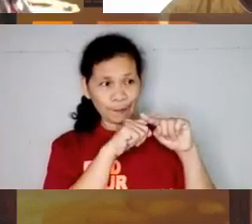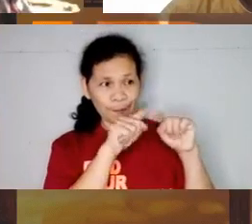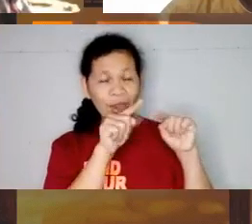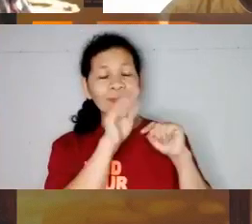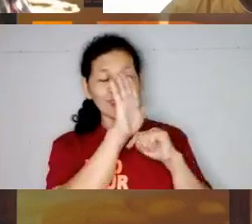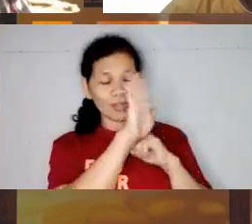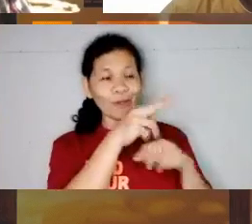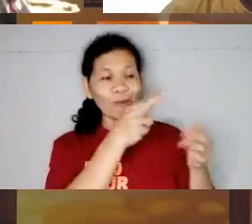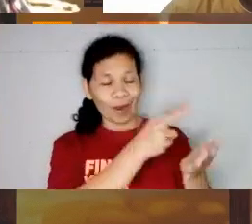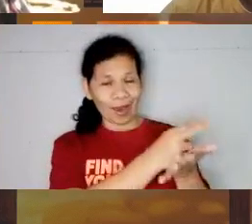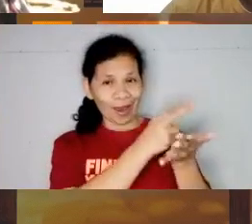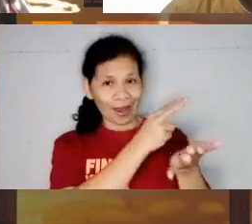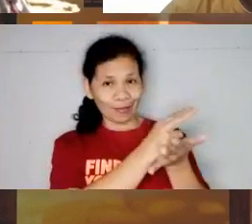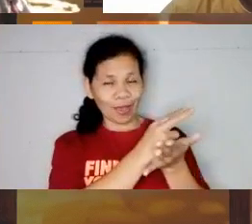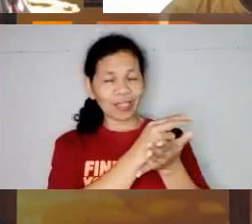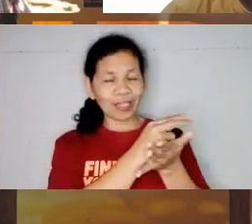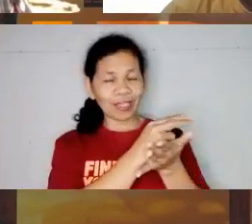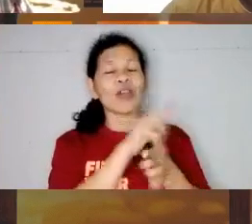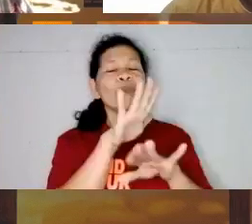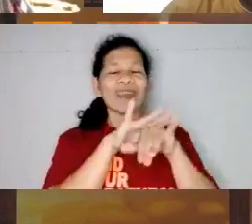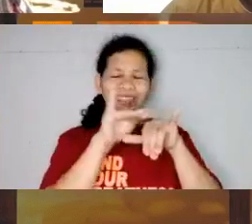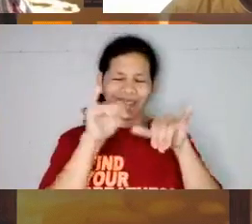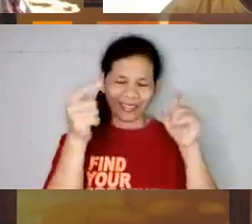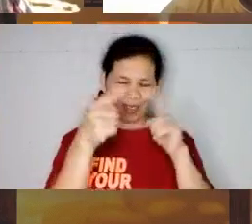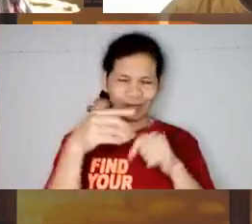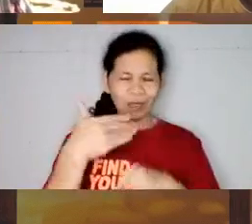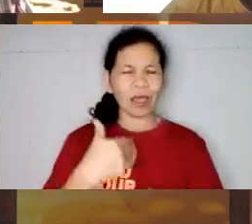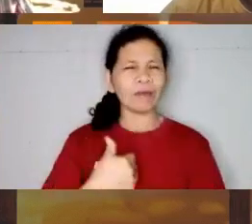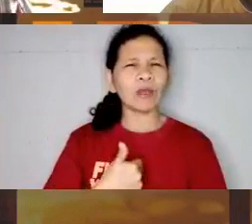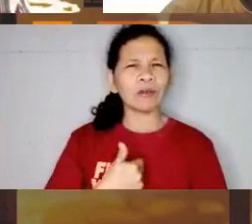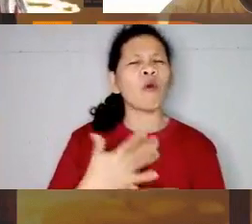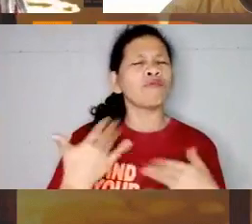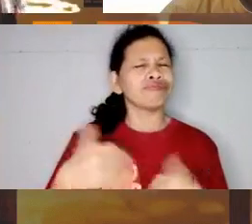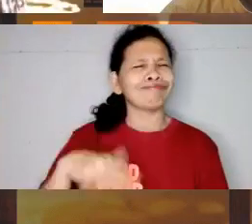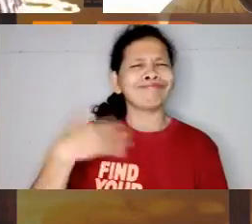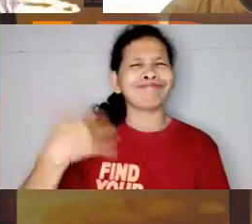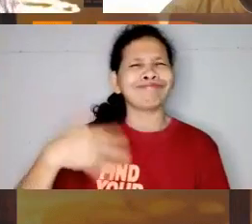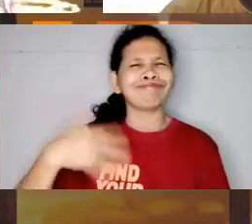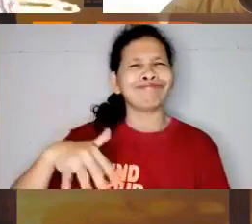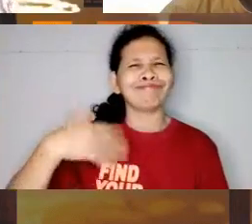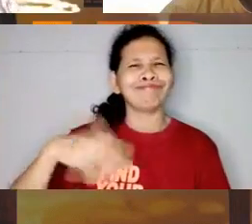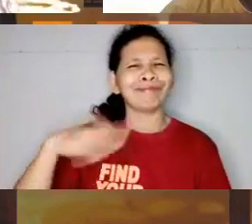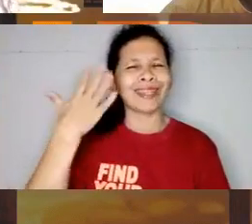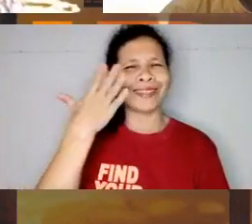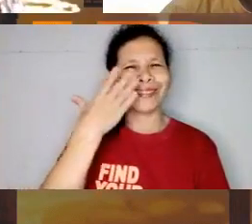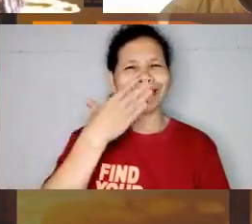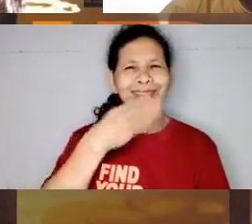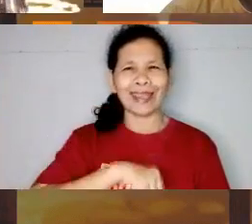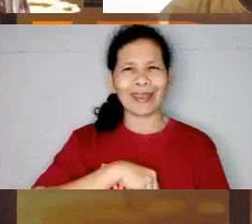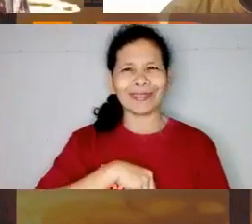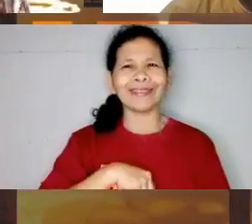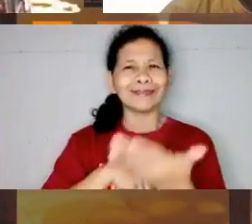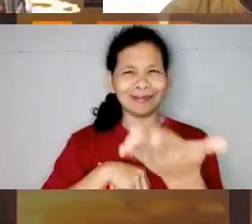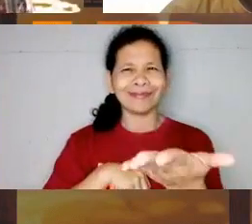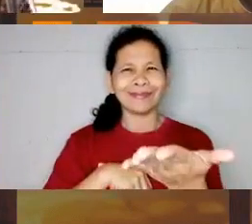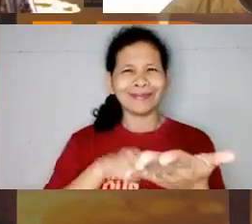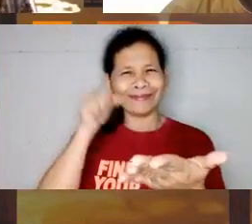tinulungan. Kaya nga mga minamahal mga kapatid ko, napakaganda pala nung department na hawak ni Sir